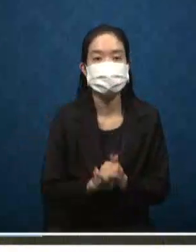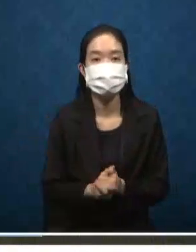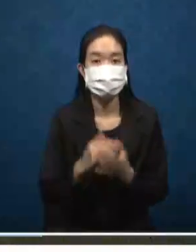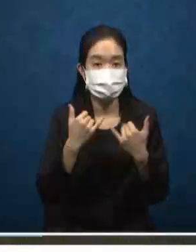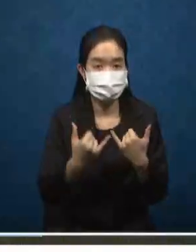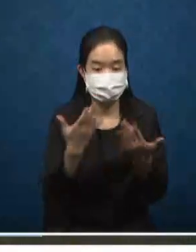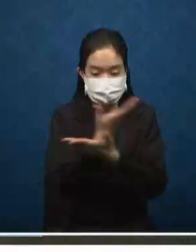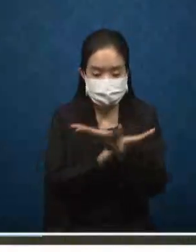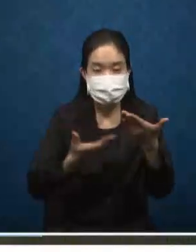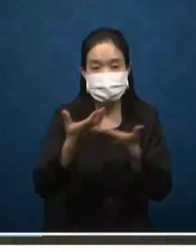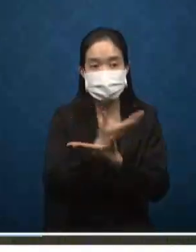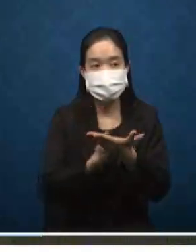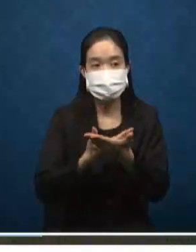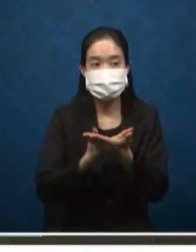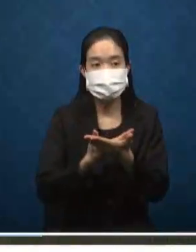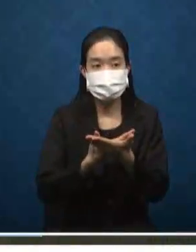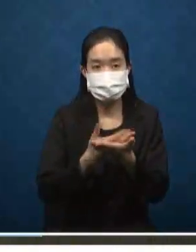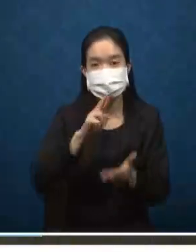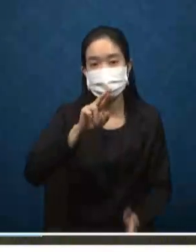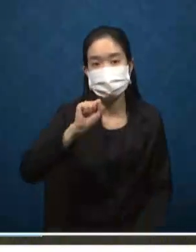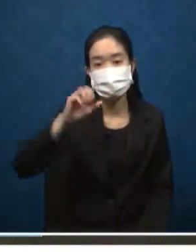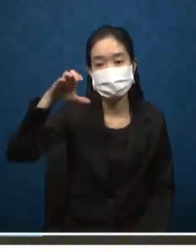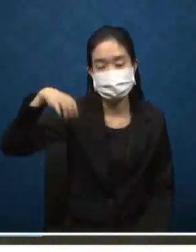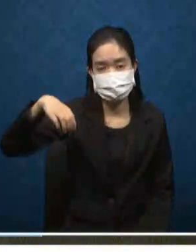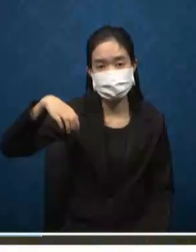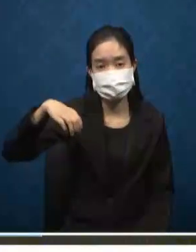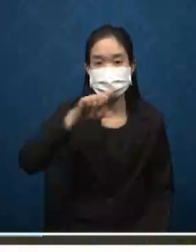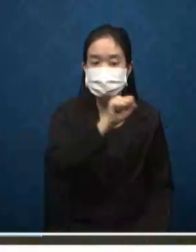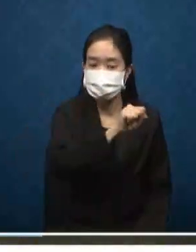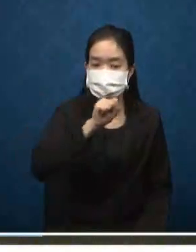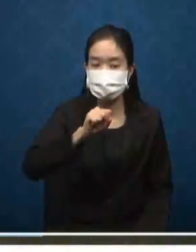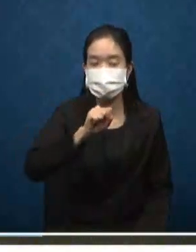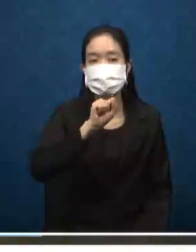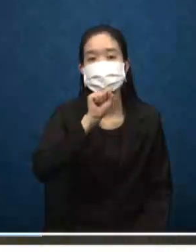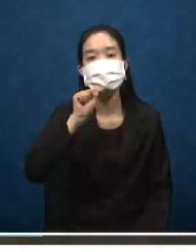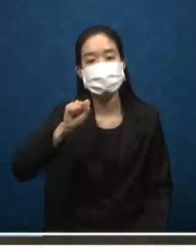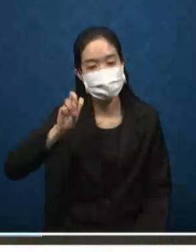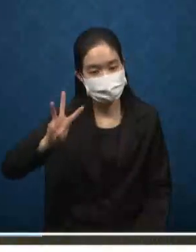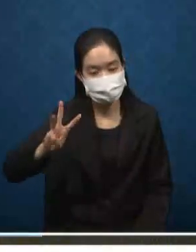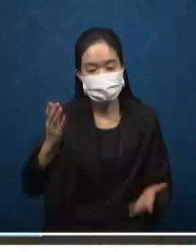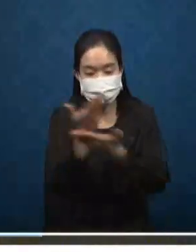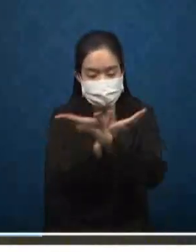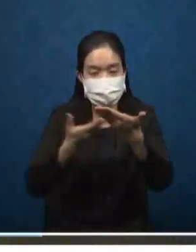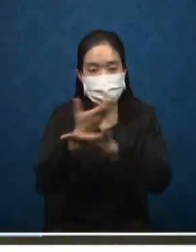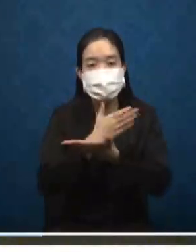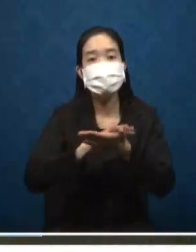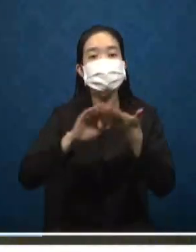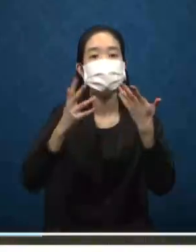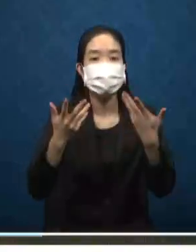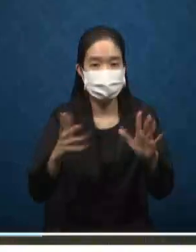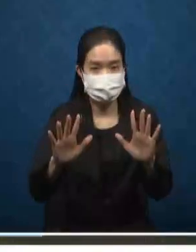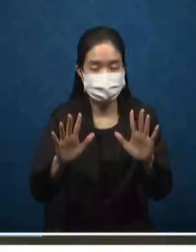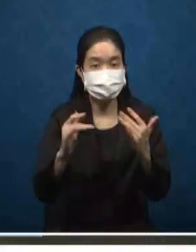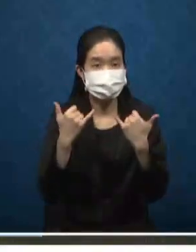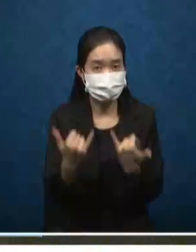พิจารณาของสภาผู้แทนราษฎรและวุฒิสภาไปแล้วขณะนี้ทราบว่ากำลังมีการสรร